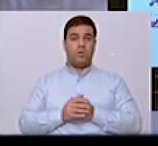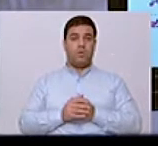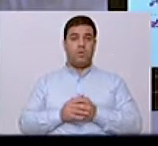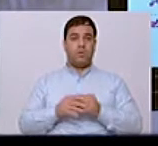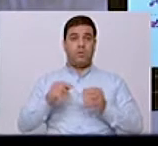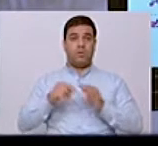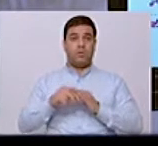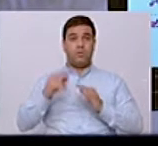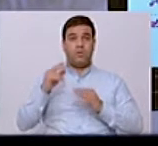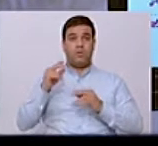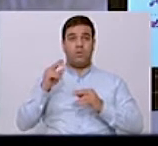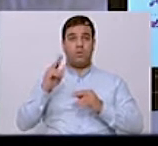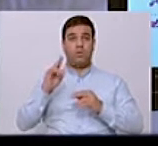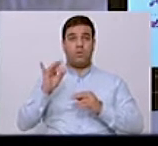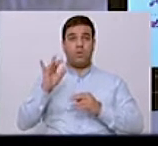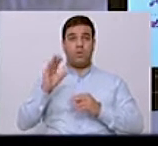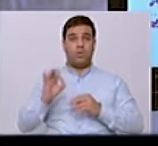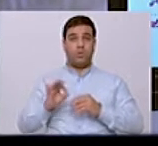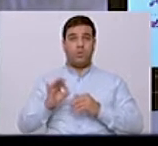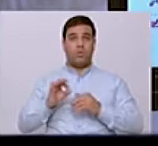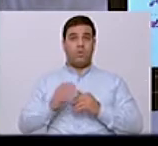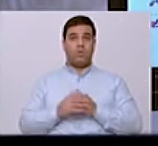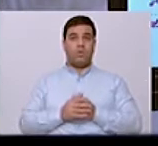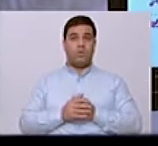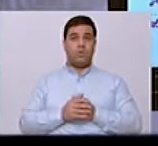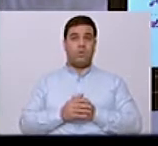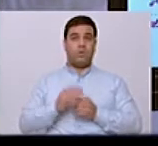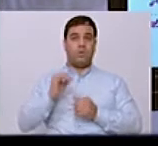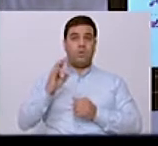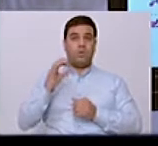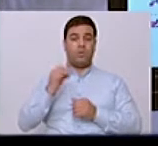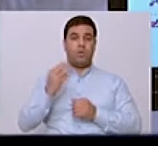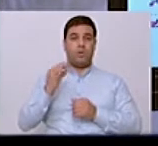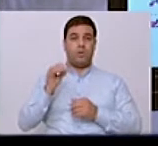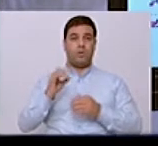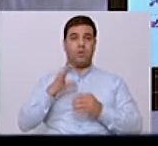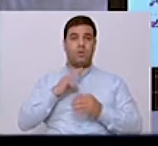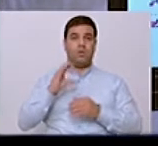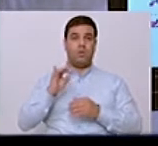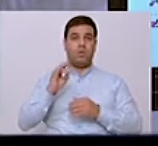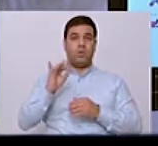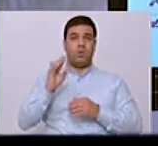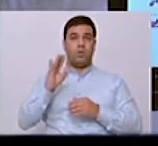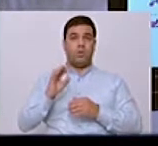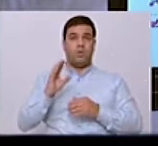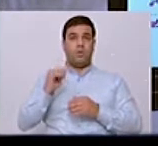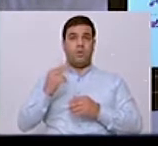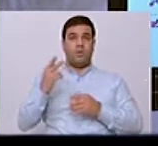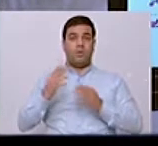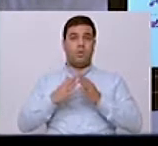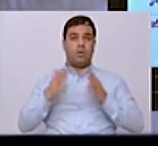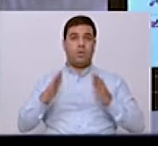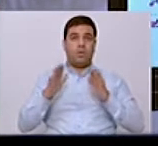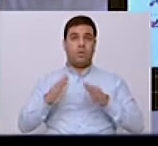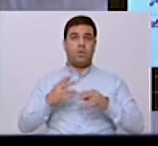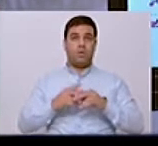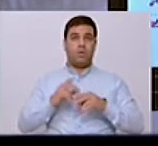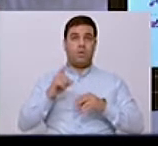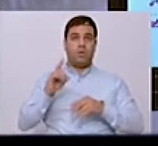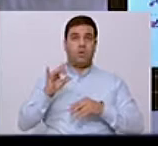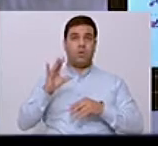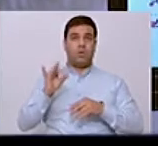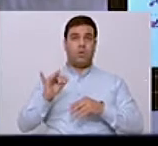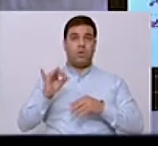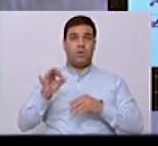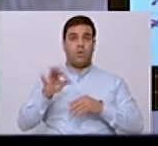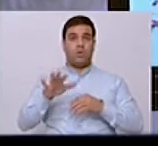janubda joylashgan Kyusu oroli, demak, janubi sharqda joylashgan Sikoku hamda uning katta qismi, demak, Honsyu